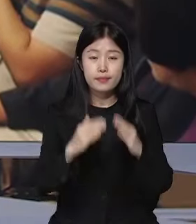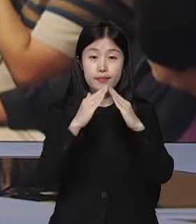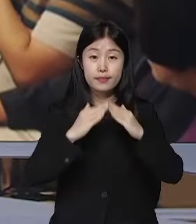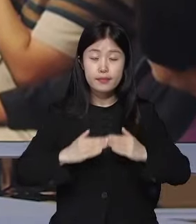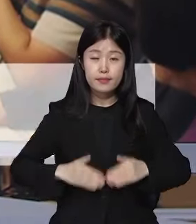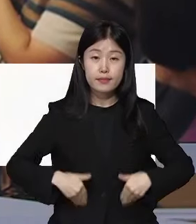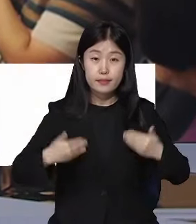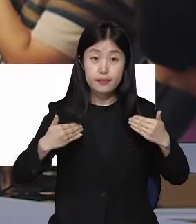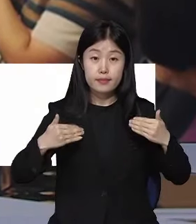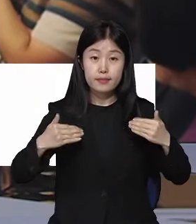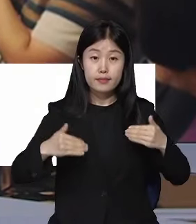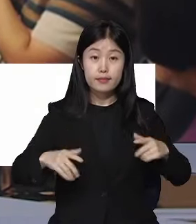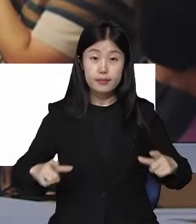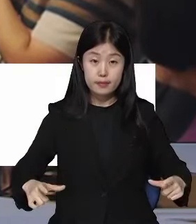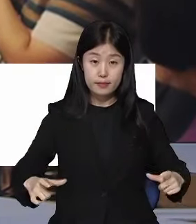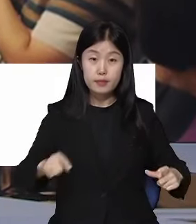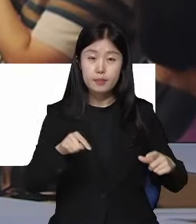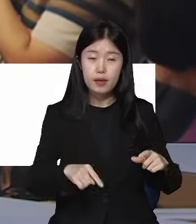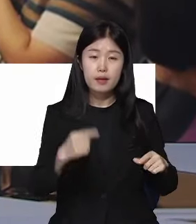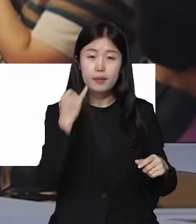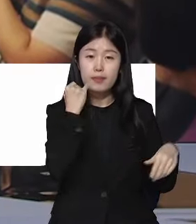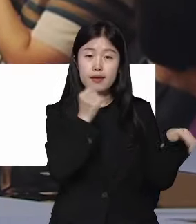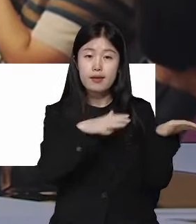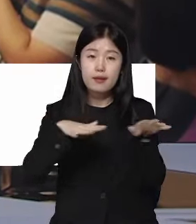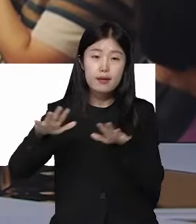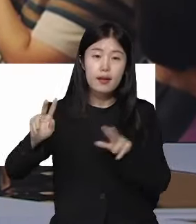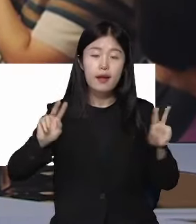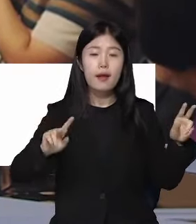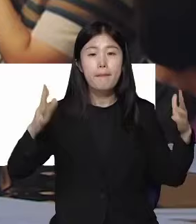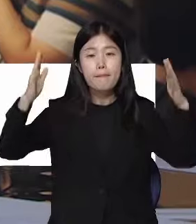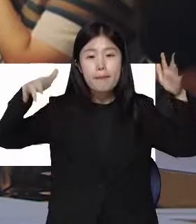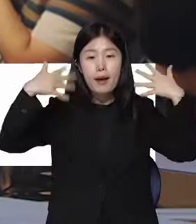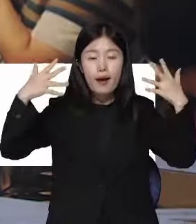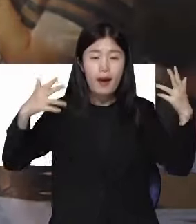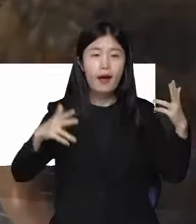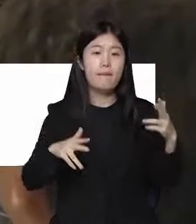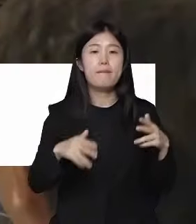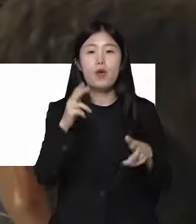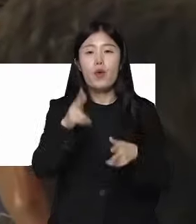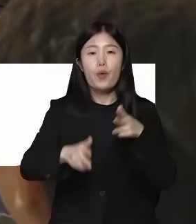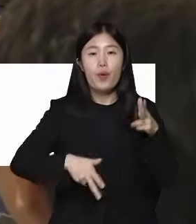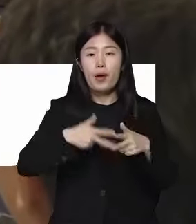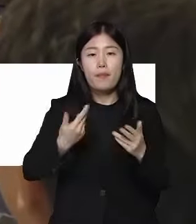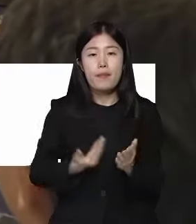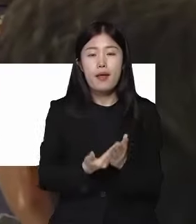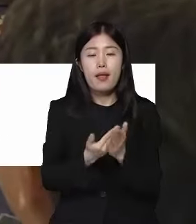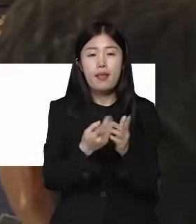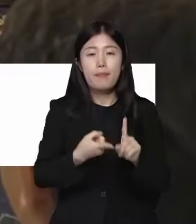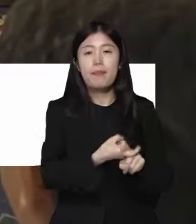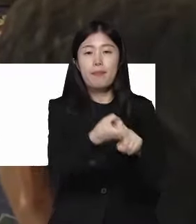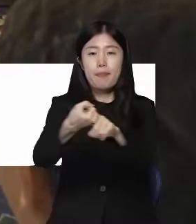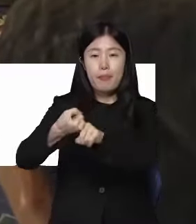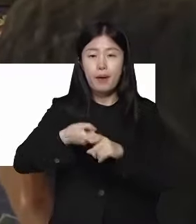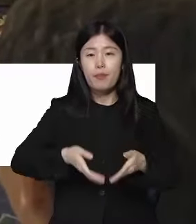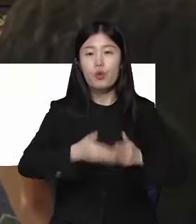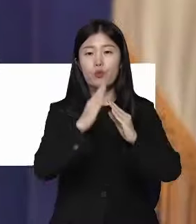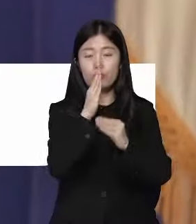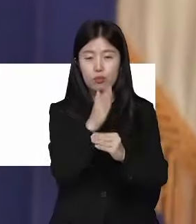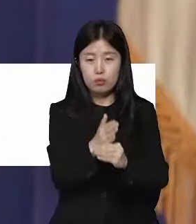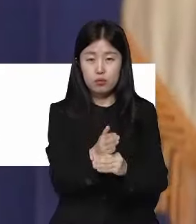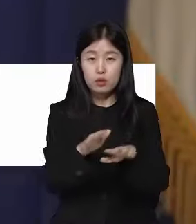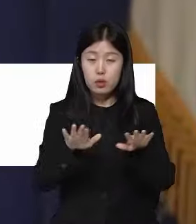전남에서 해상풍력발전사업위치의 출범이 잇따르고 있습니다. 전남도는 어업인 수용성 확보와 개통연계